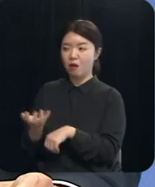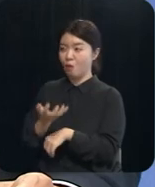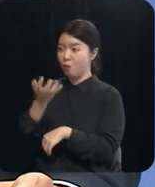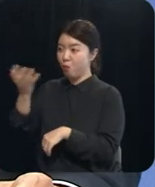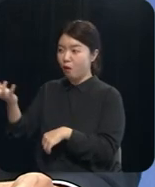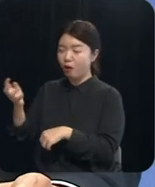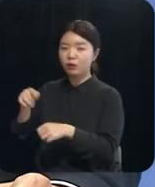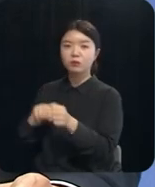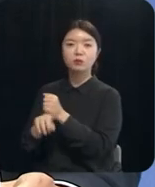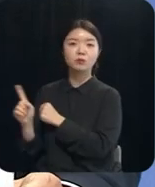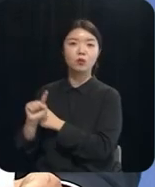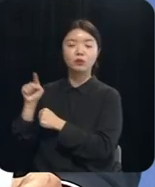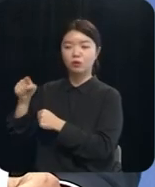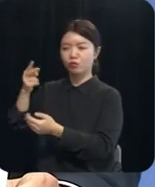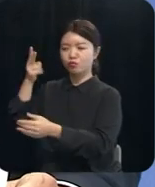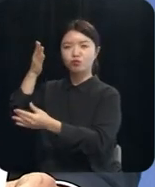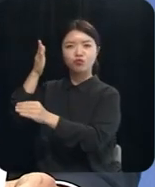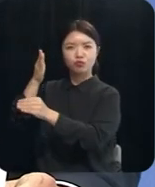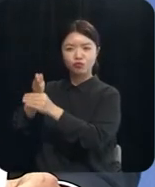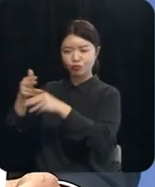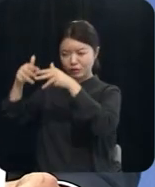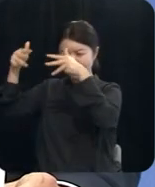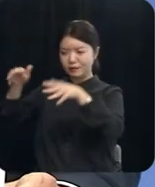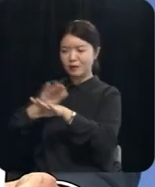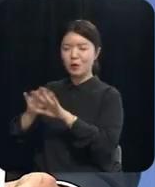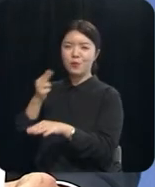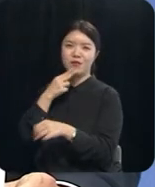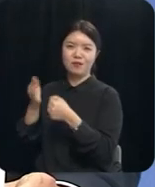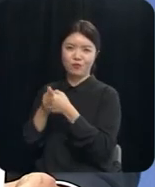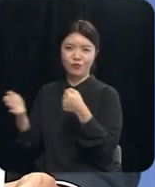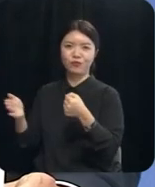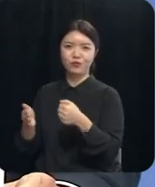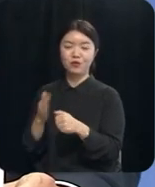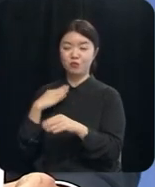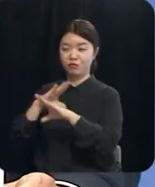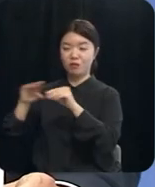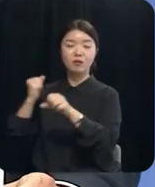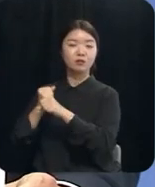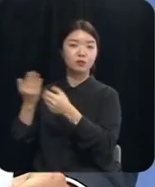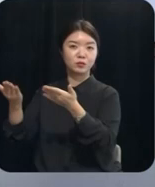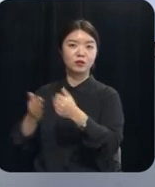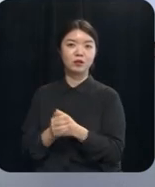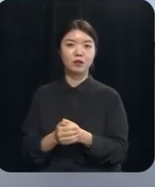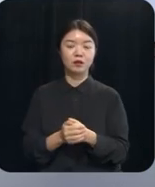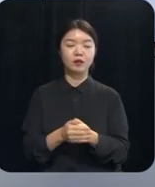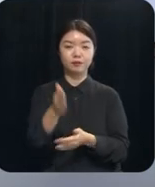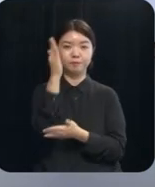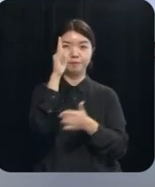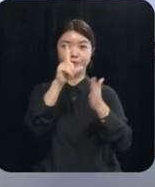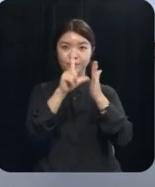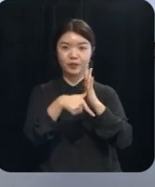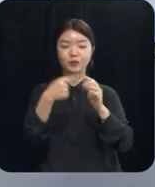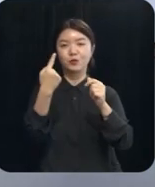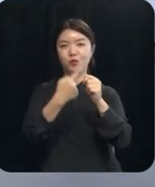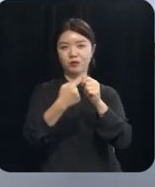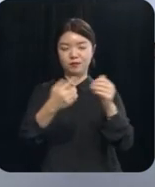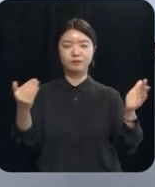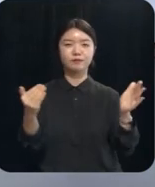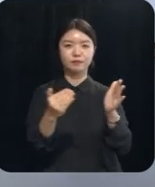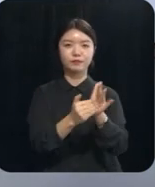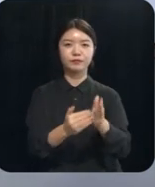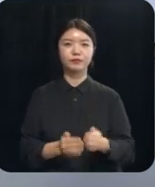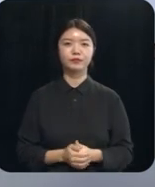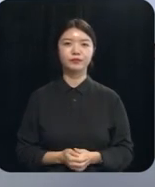이유들이 그런 중증체계가 제대로 안 돼 있기 때문이다. 그 문제를 네. 저는 해결하겠습니다. 수도권 토론 공기철 후보는 첫 번째 여기서